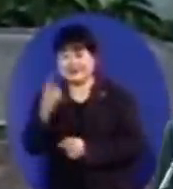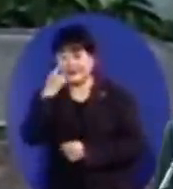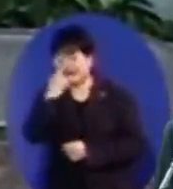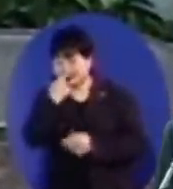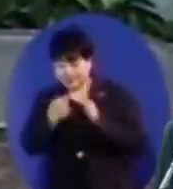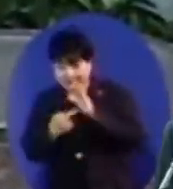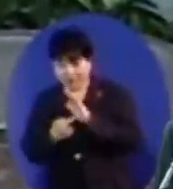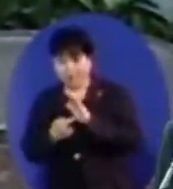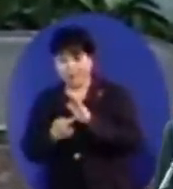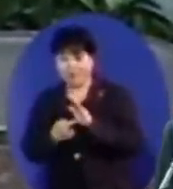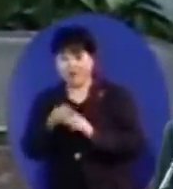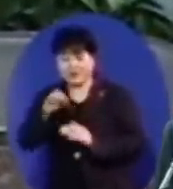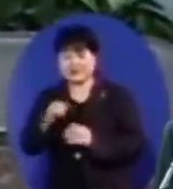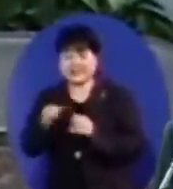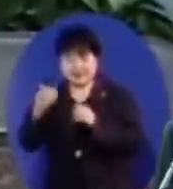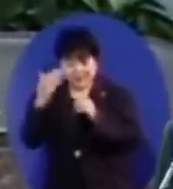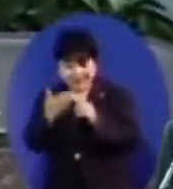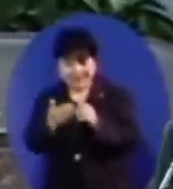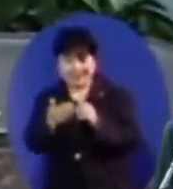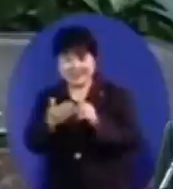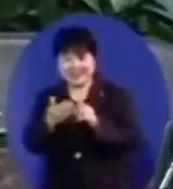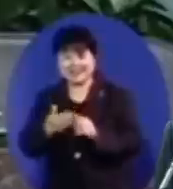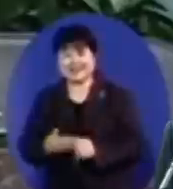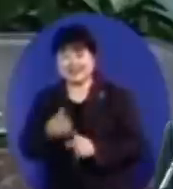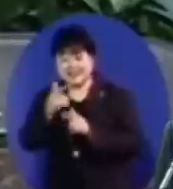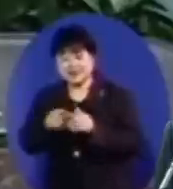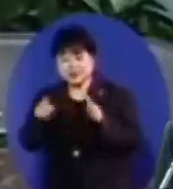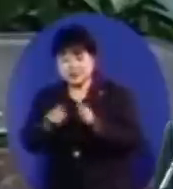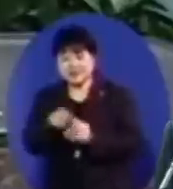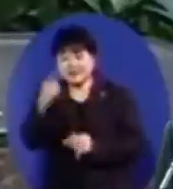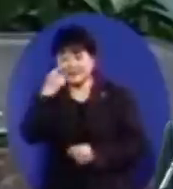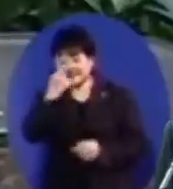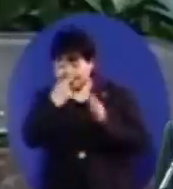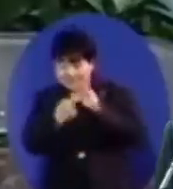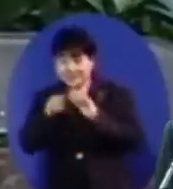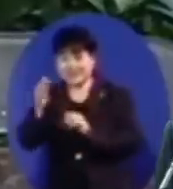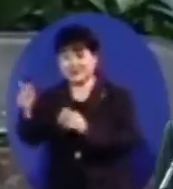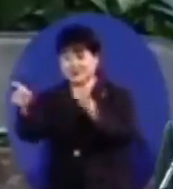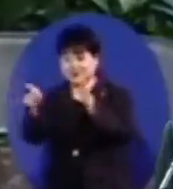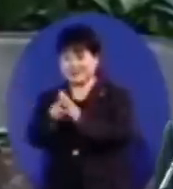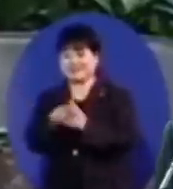되고 이웃 사람에게 예수 믿는 증거가 되는 것입니다.